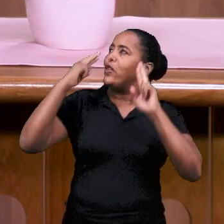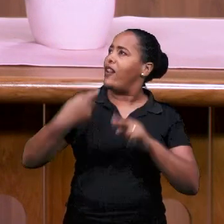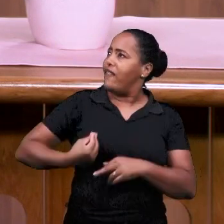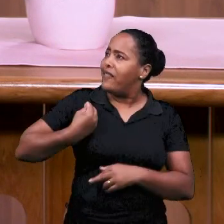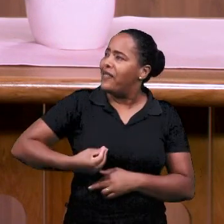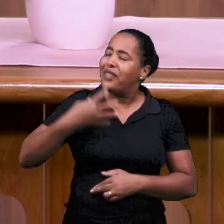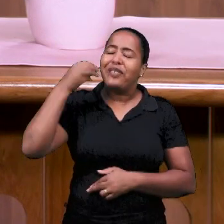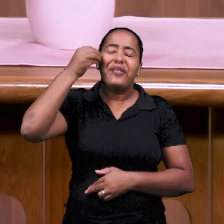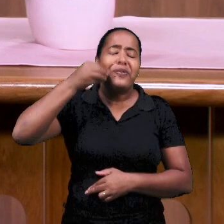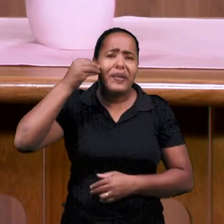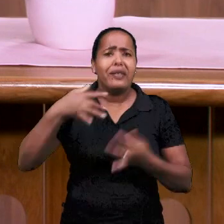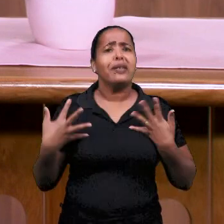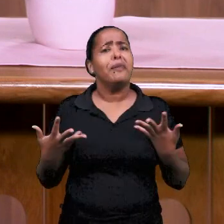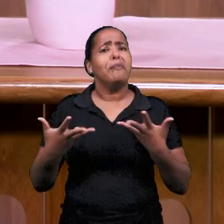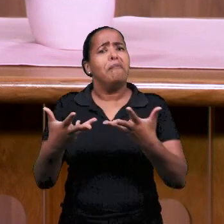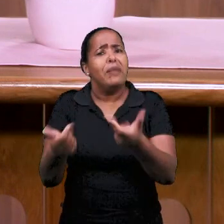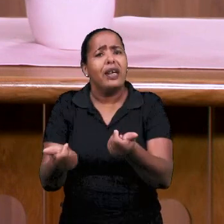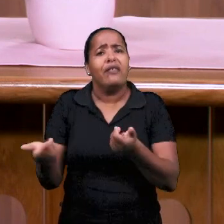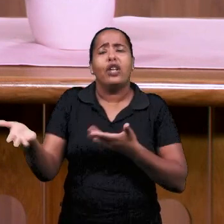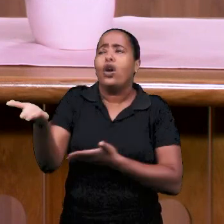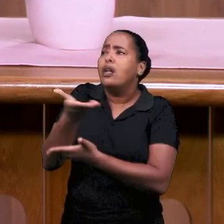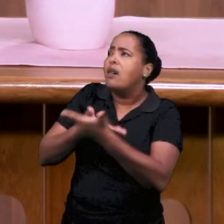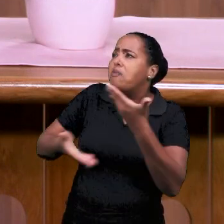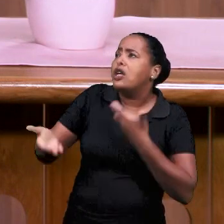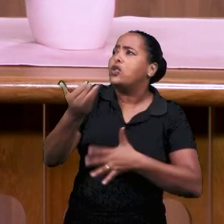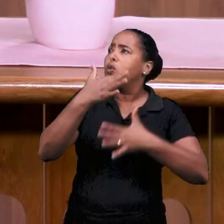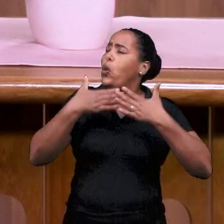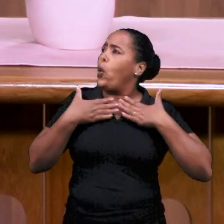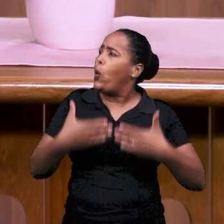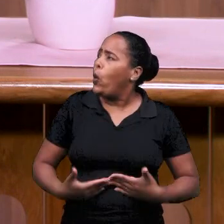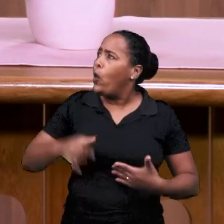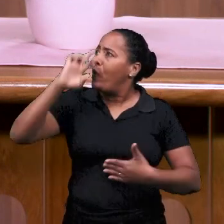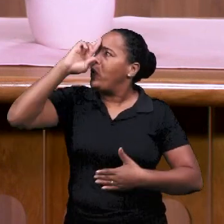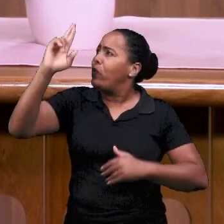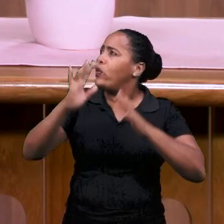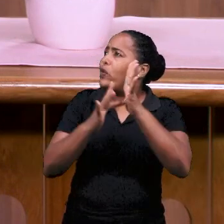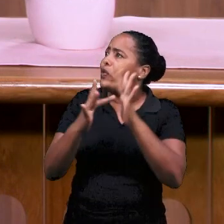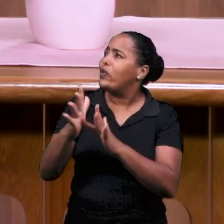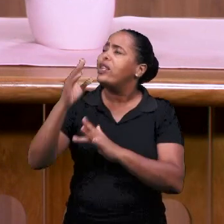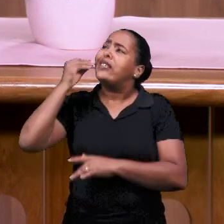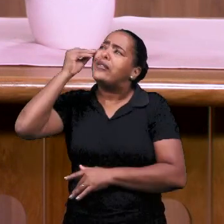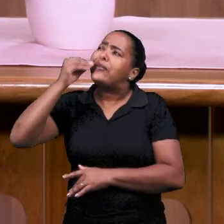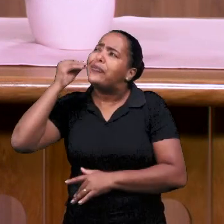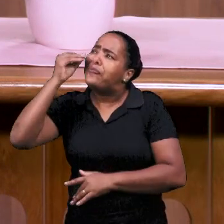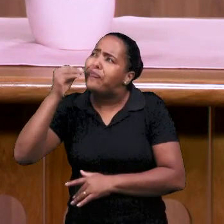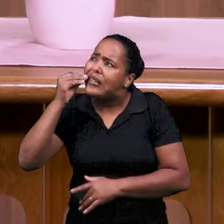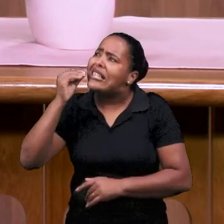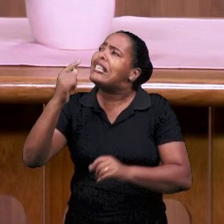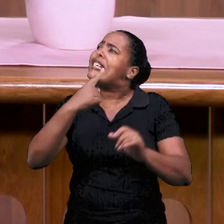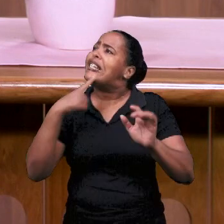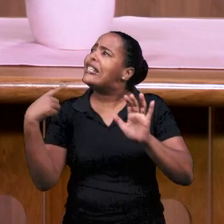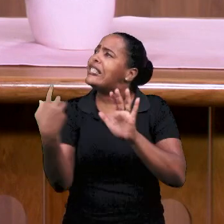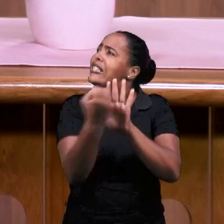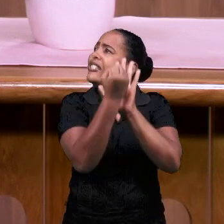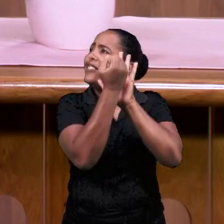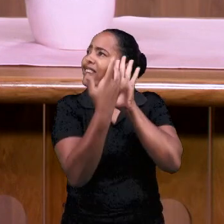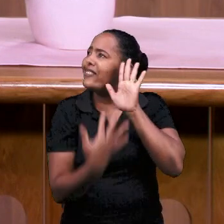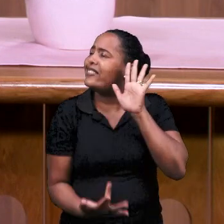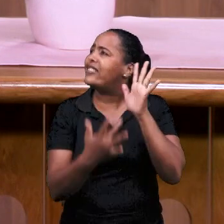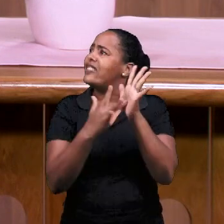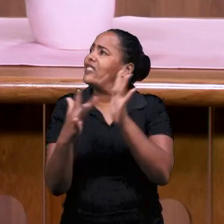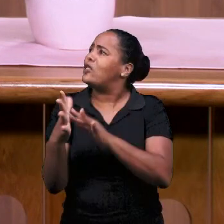nous nourrissons de l'agneau, en vivant une expérience merveilleuse, en participant du corps du Seigneur Jésus, en ayant une expérience avec le